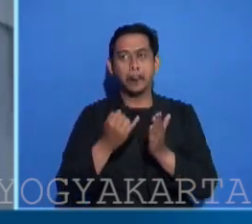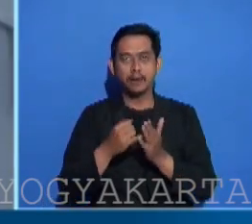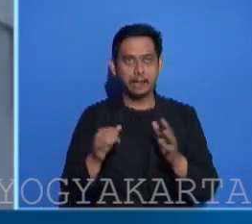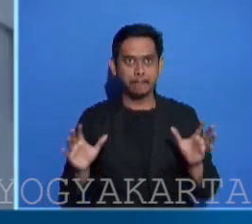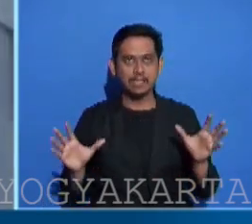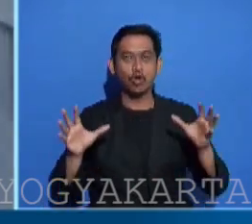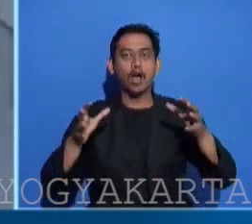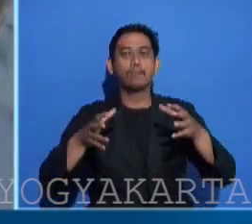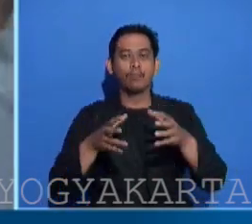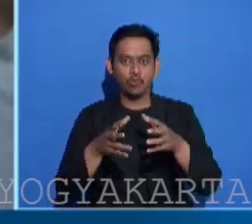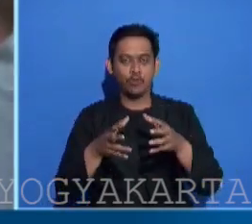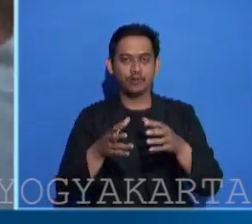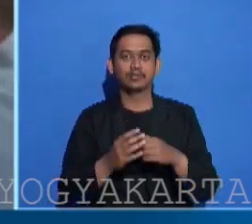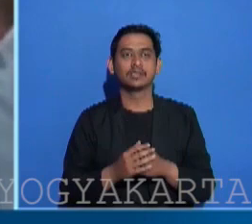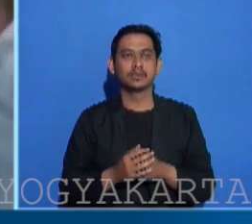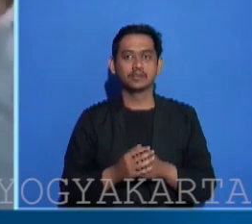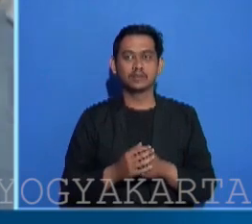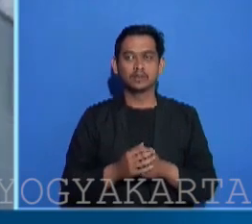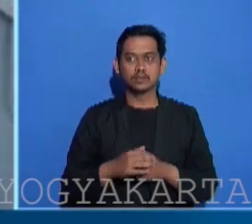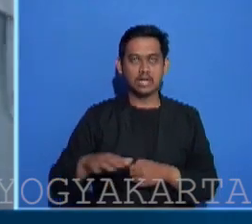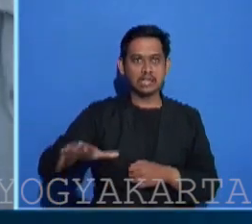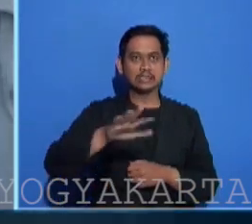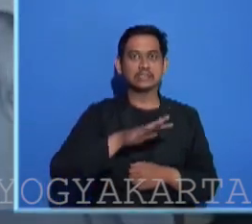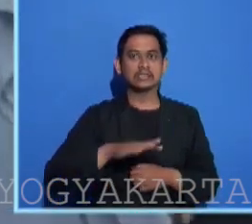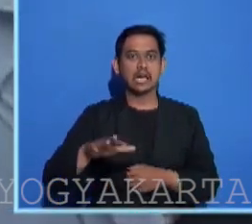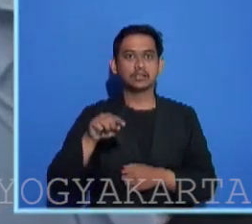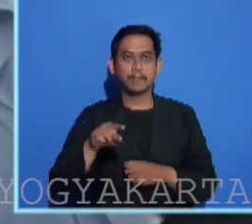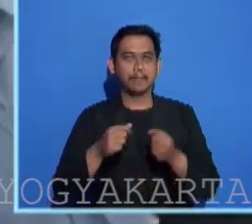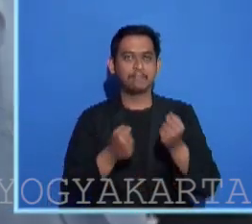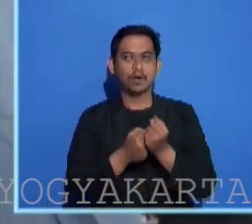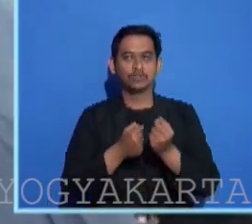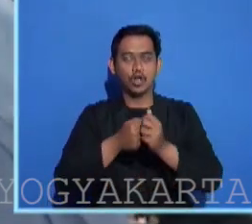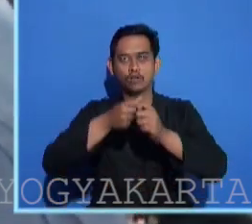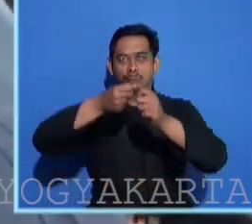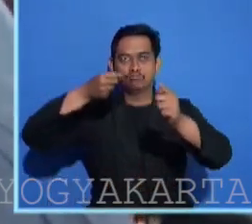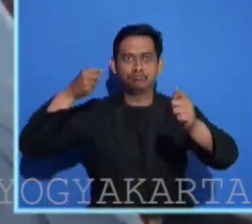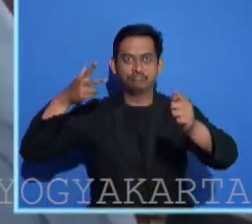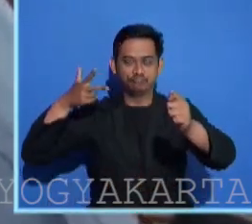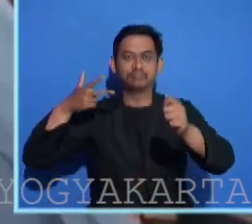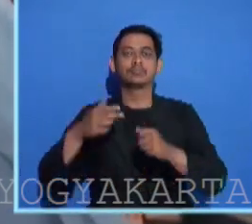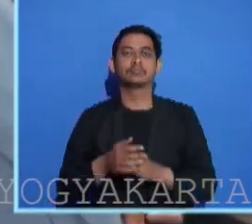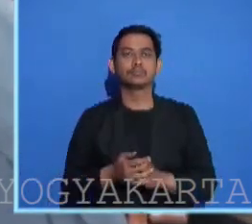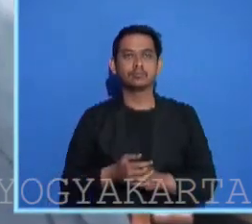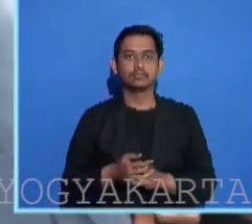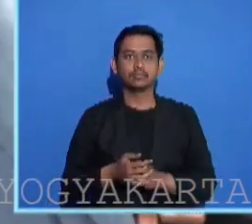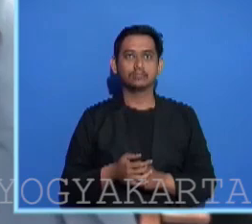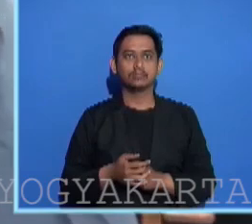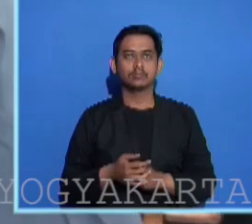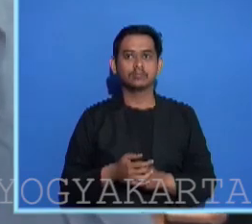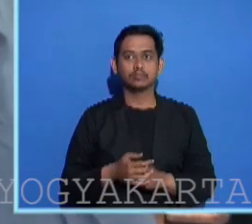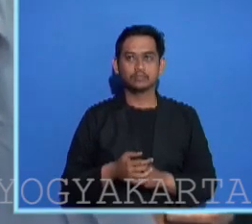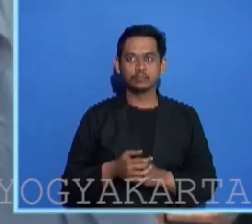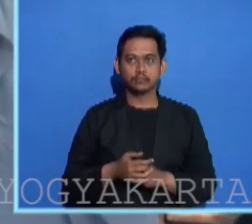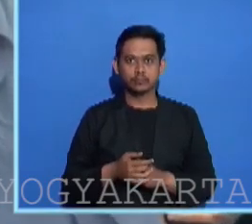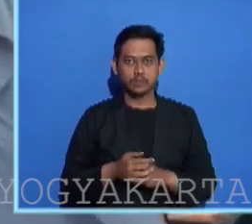menjadikan satu momentum untuk mendukung Jemparingan ini. Tata kelola seni akan memanajemen